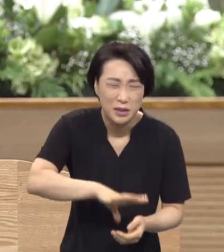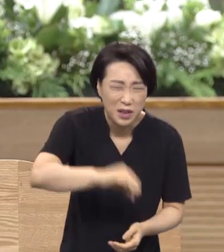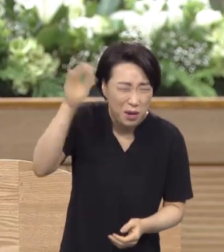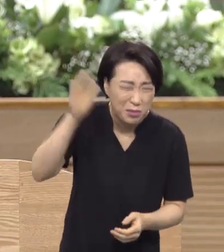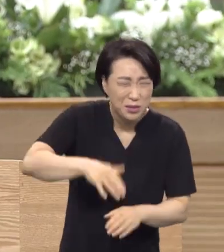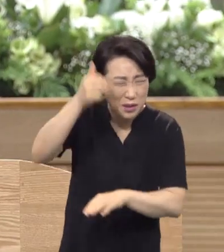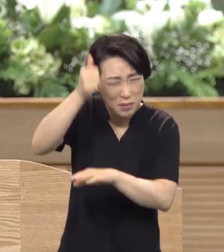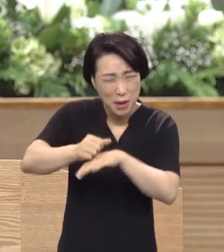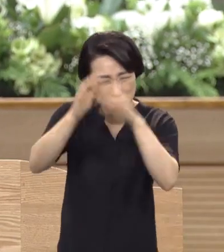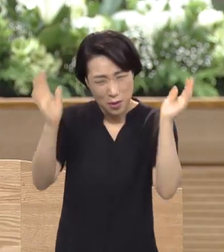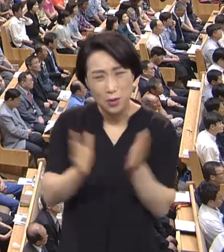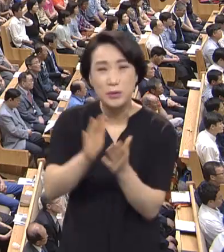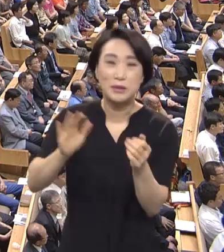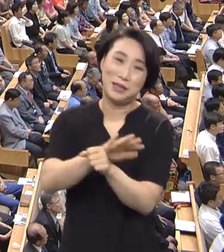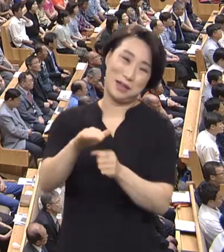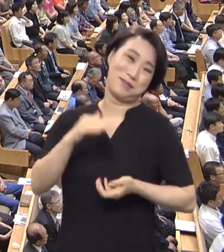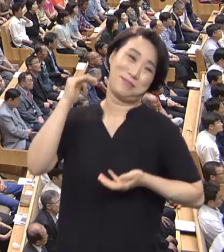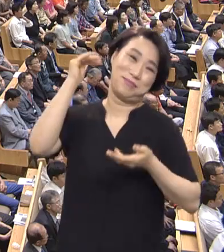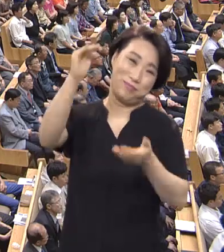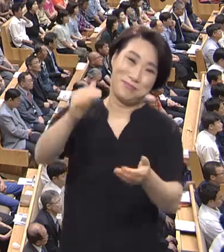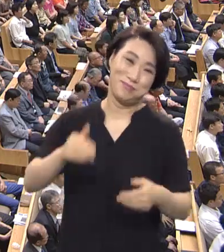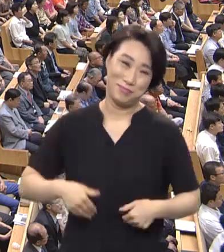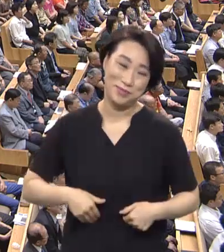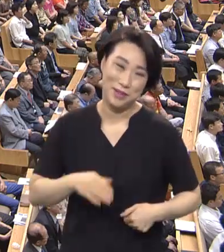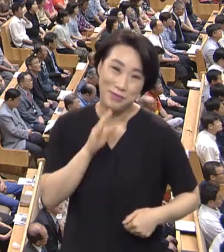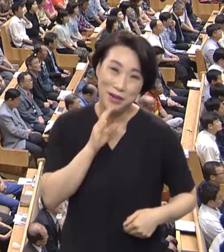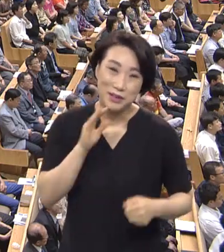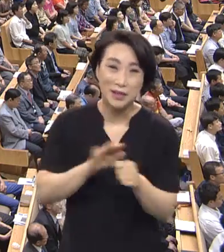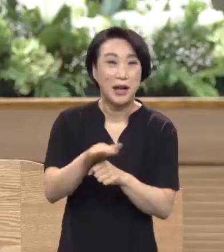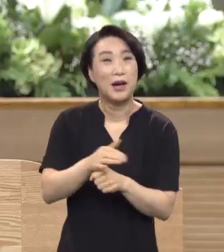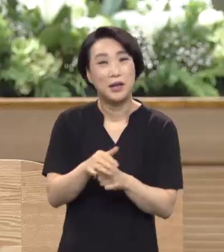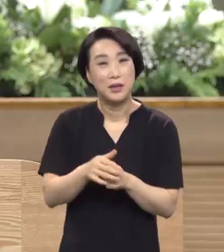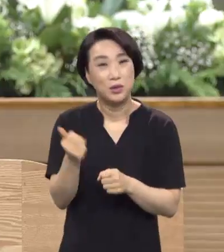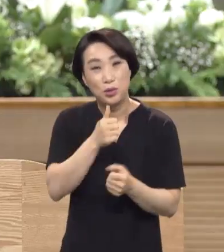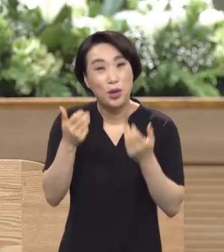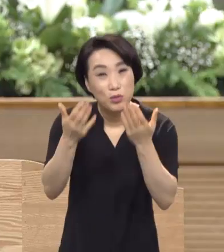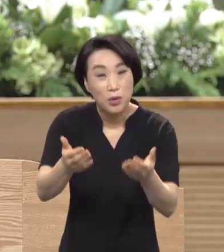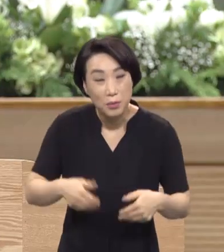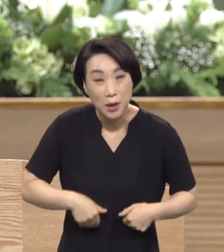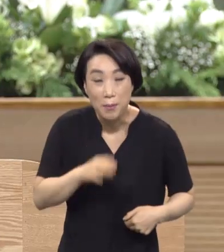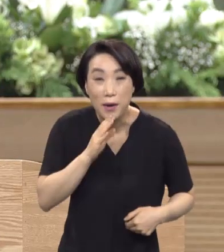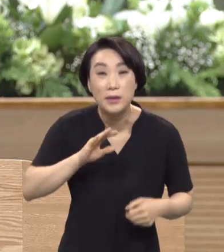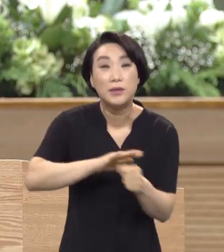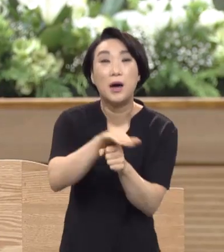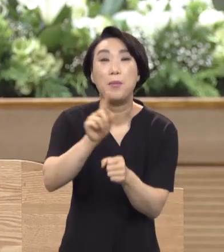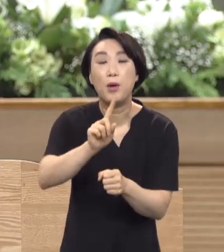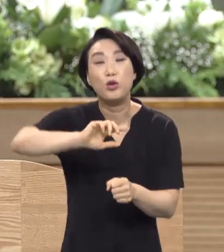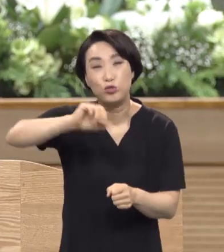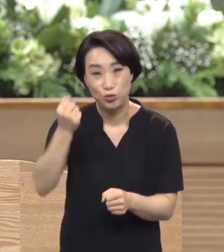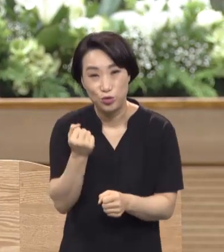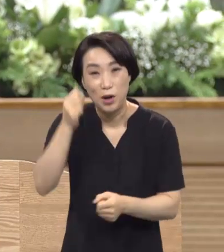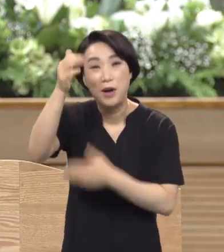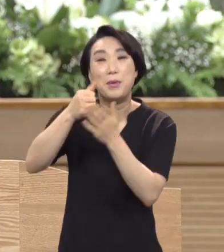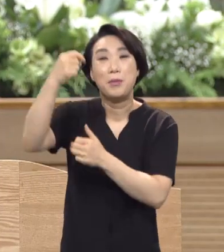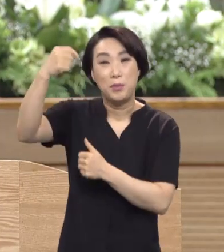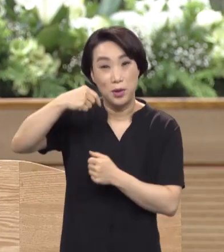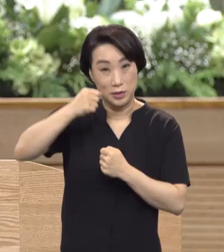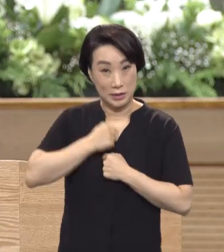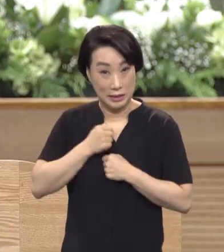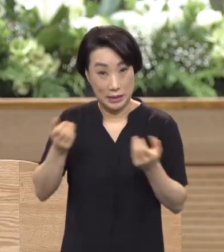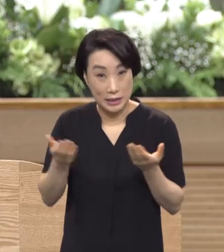시종일관 사랑을 말해야 되는데 그 사랑은 순종에 있고 하나님의 계명을 지키는 데